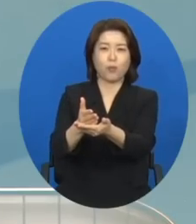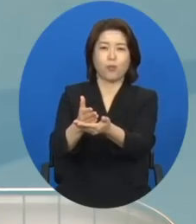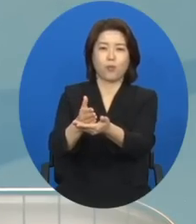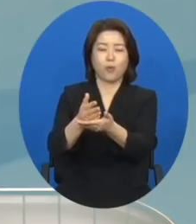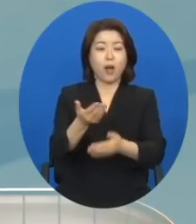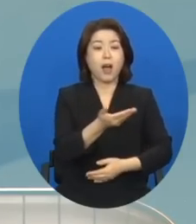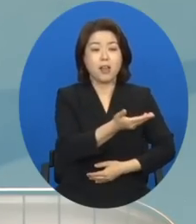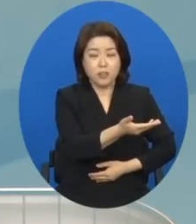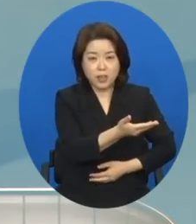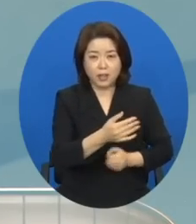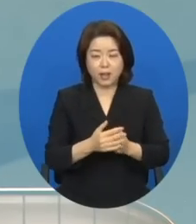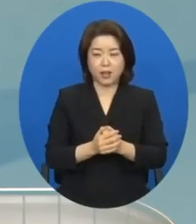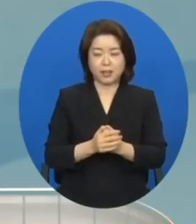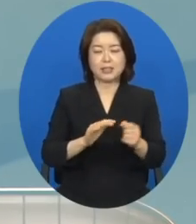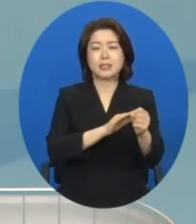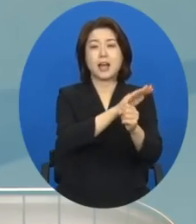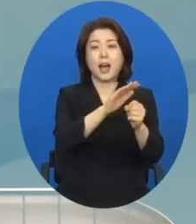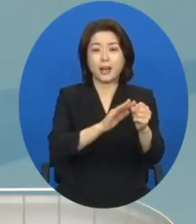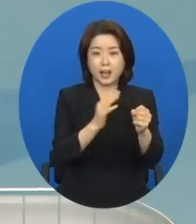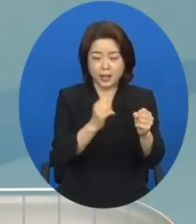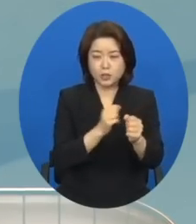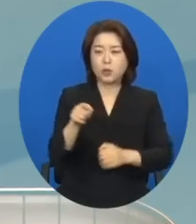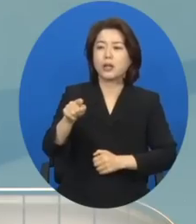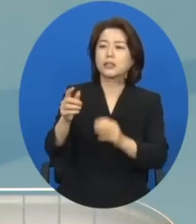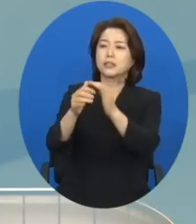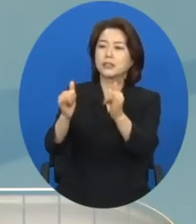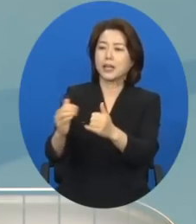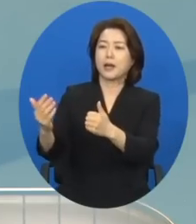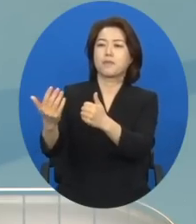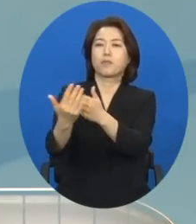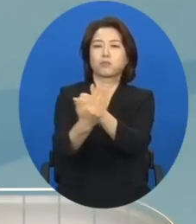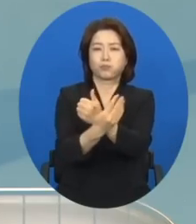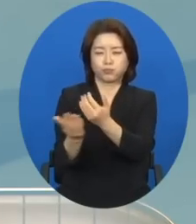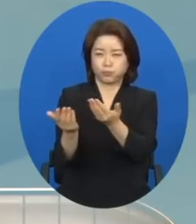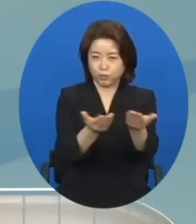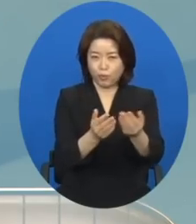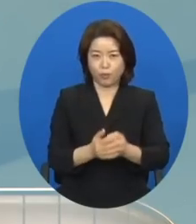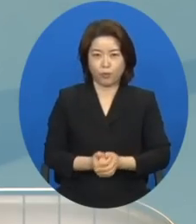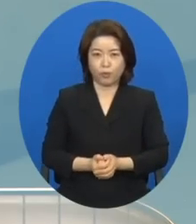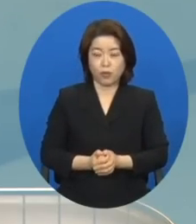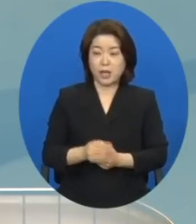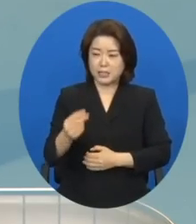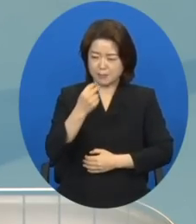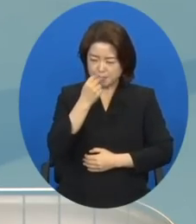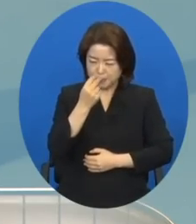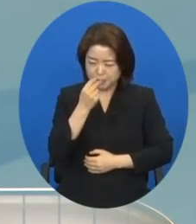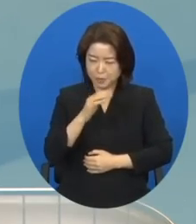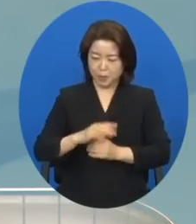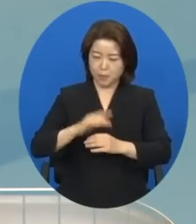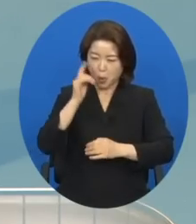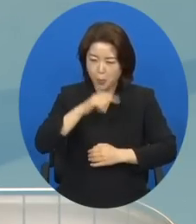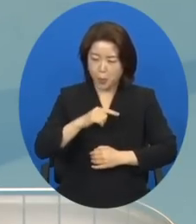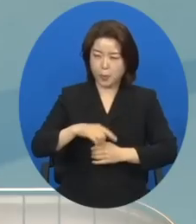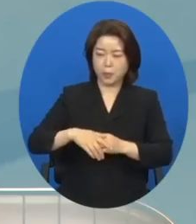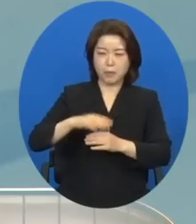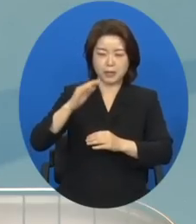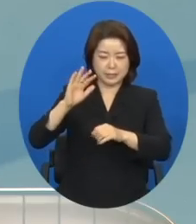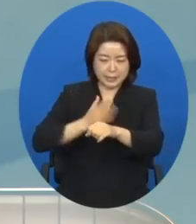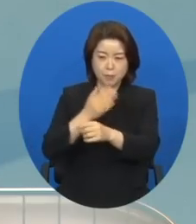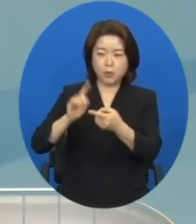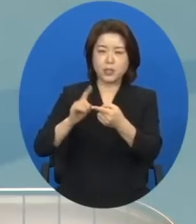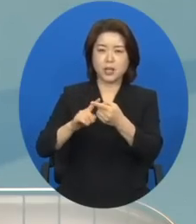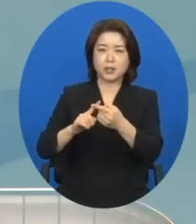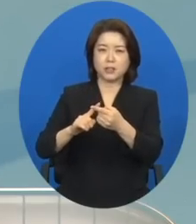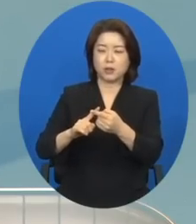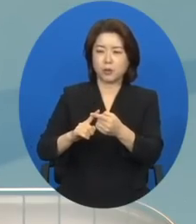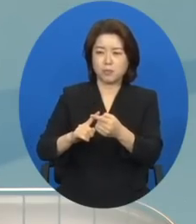너의 사랑으로 그 사람을 품어주라는 것이죠. 그 냄새나는 발, 허물과 약점도 품어주라는